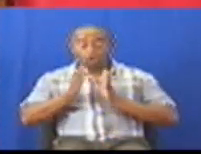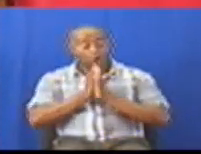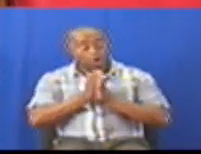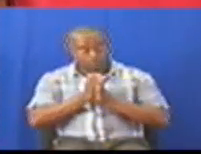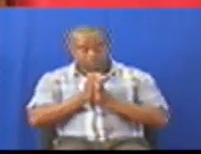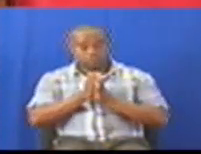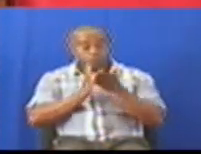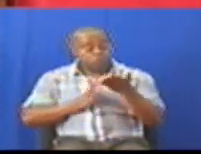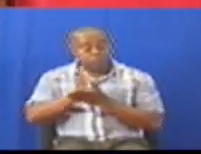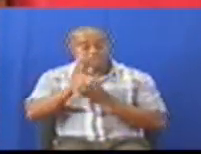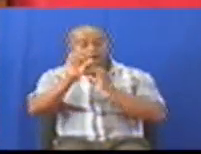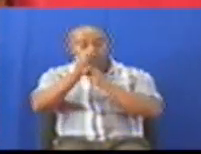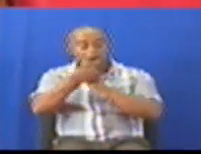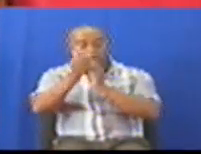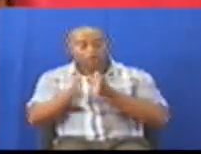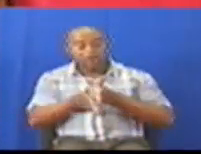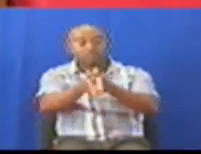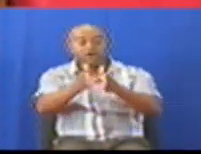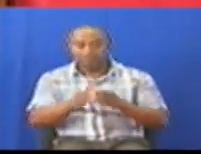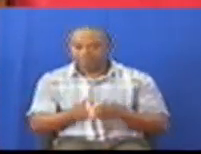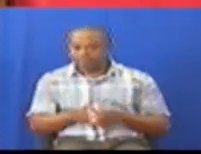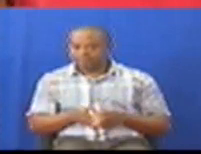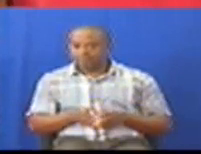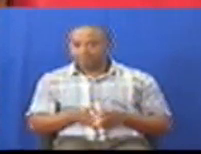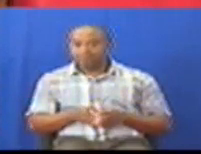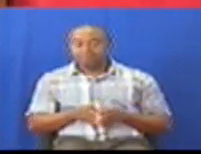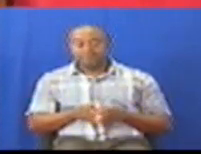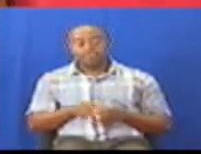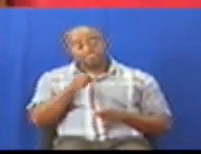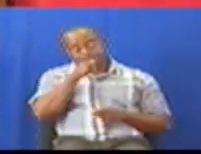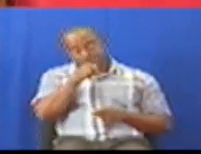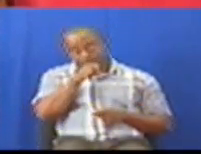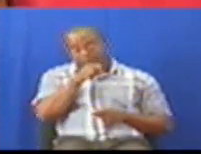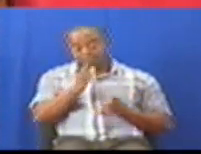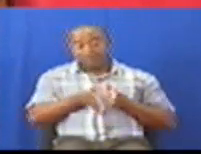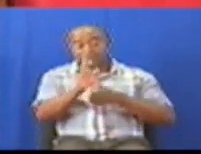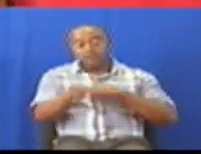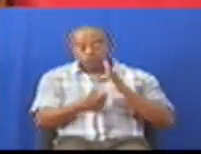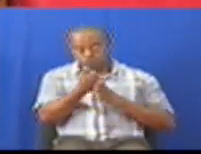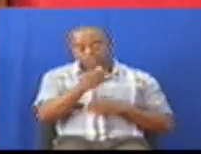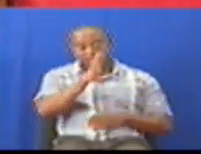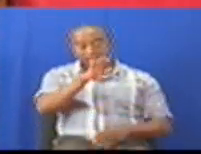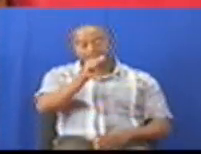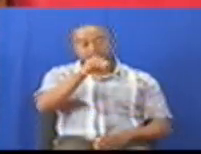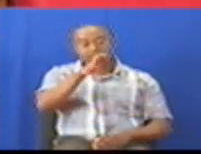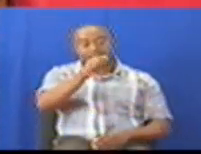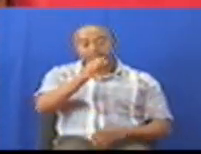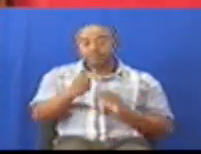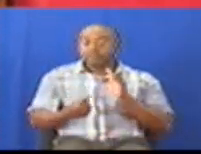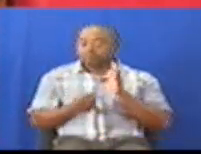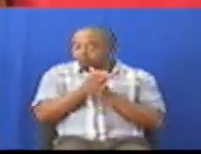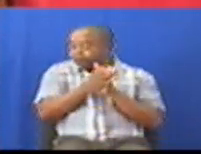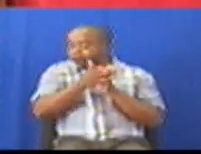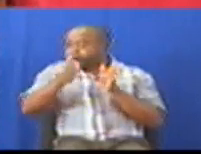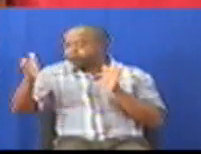wa barabara, barabara ya kutoka Gisambala kupitia Masusu, Milongori, Biloda mpaka